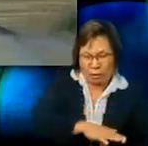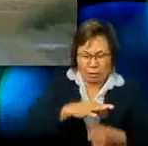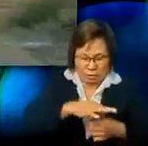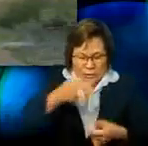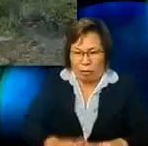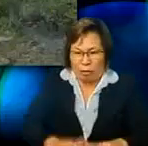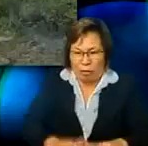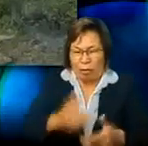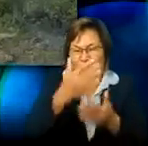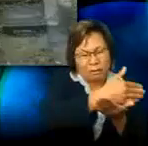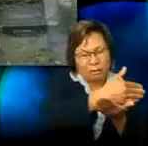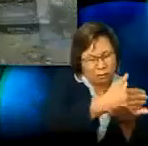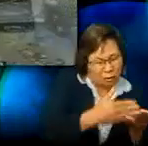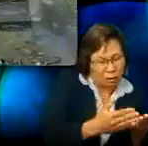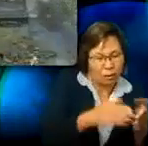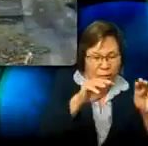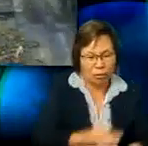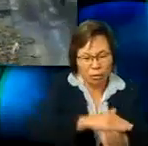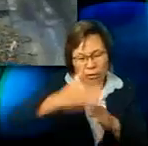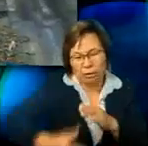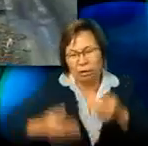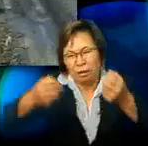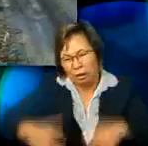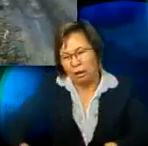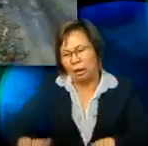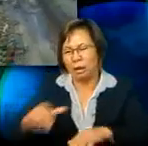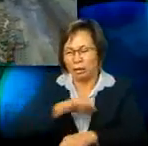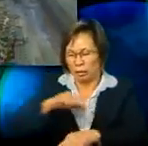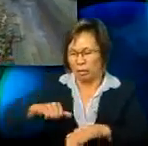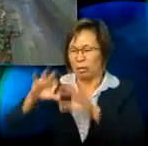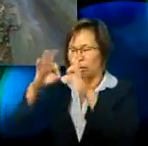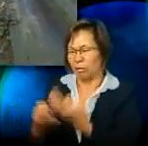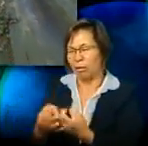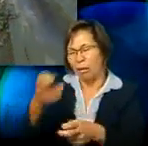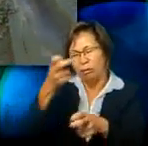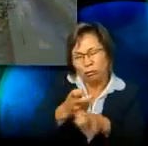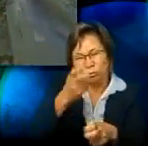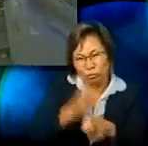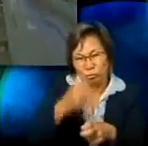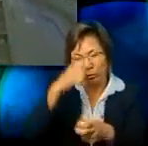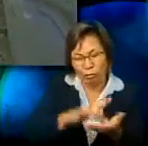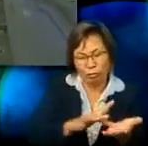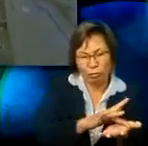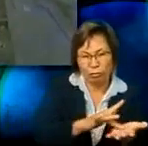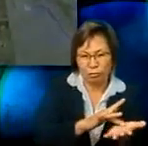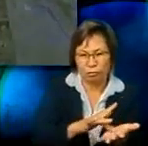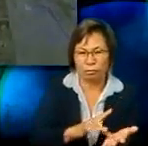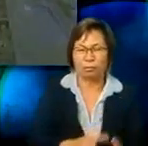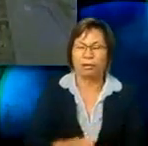jiwa yang berlaku ke atas sebilangan manusia yang telah kehilangan anggota keluarga adalah paling sukar untuk